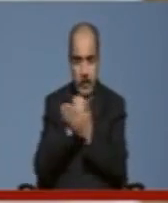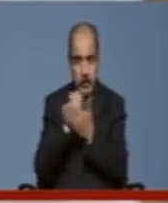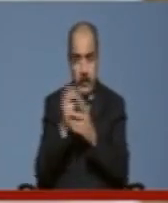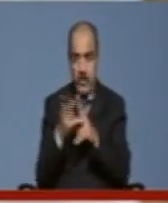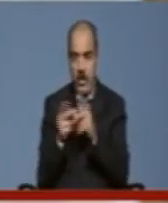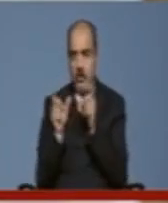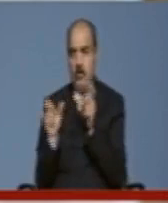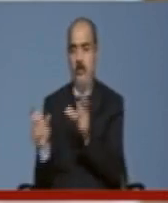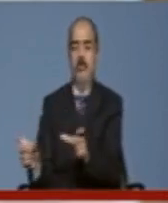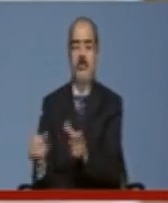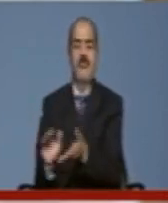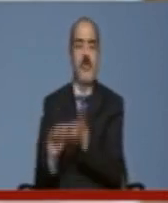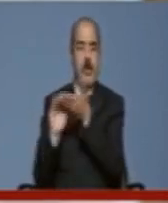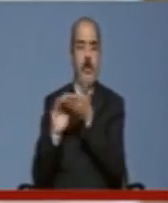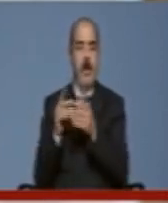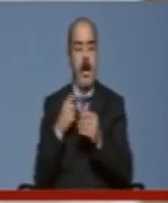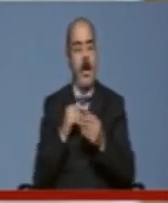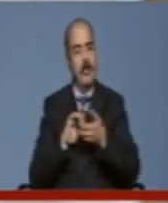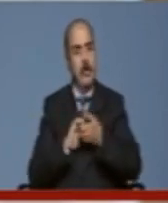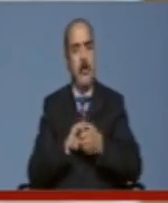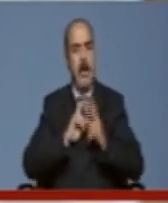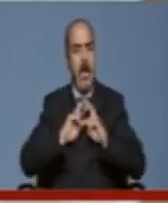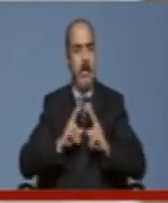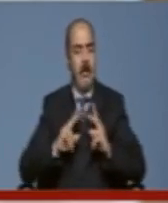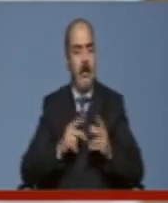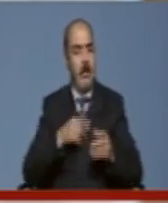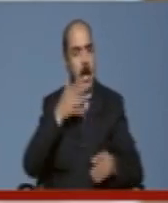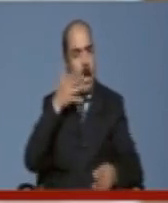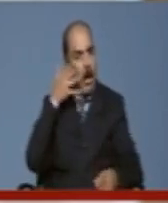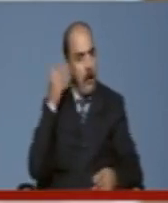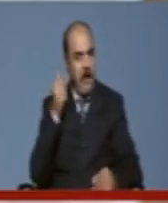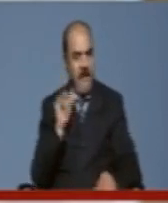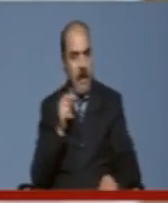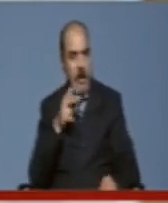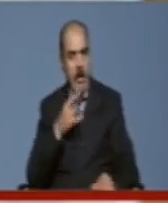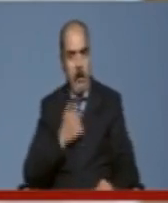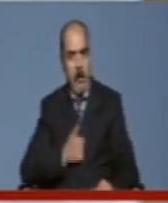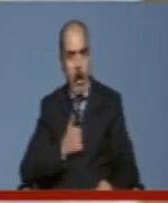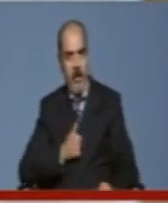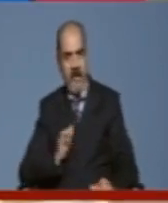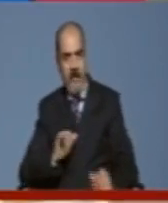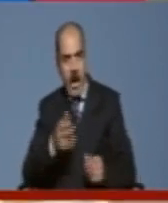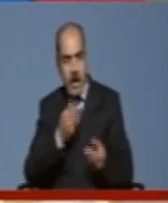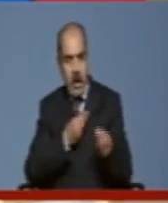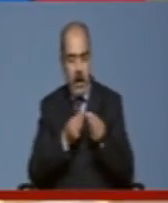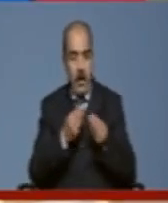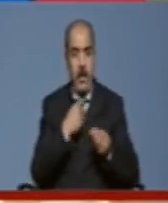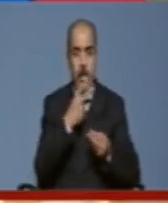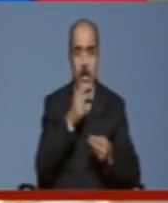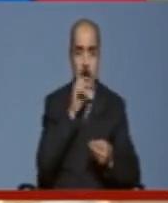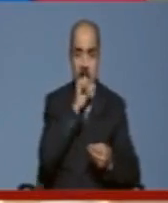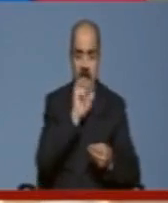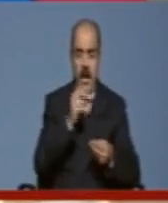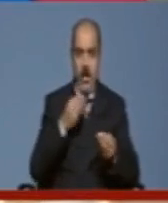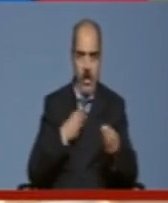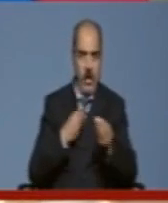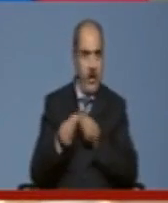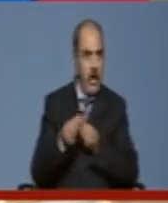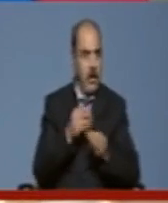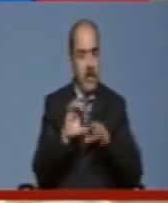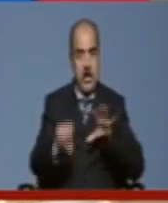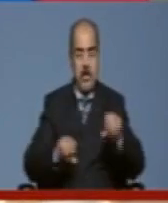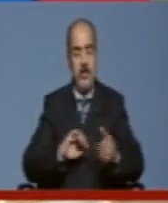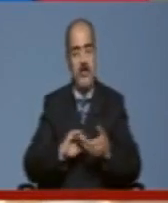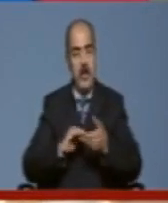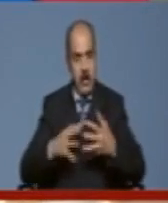المدنيين، والتعاون في مجال الاستخبارات وتبني تدابير متعددة لاستئصالهم. هذا عمل سوف